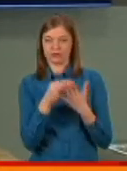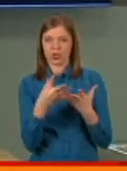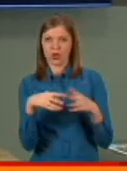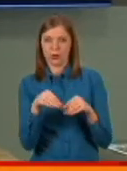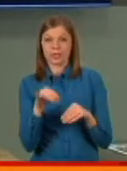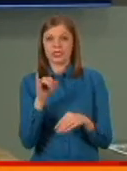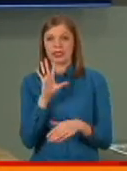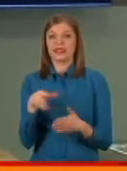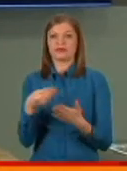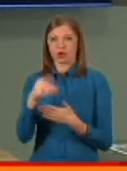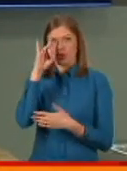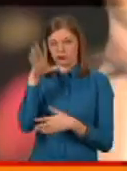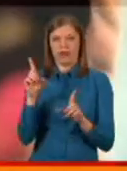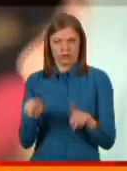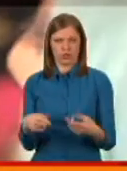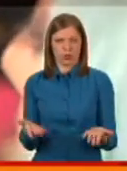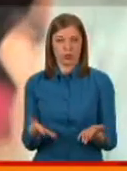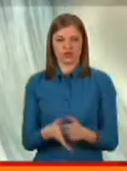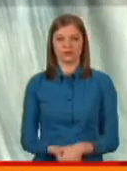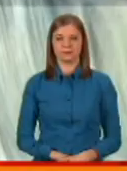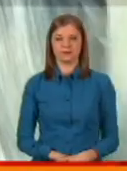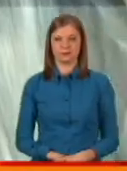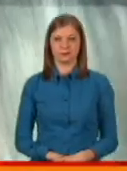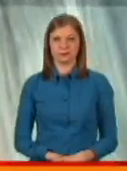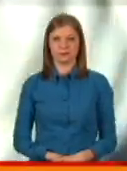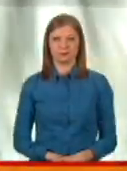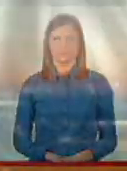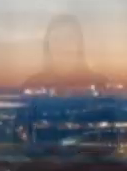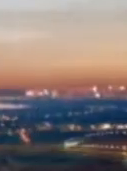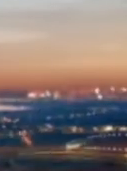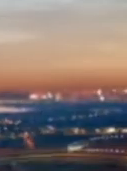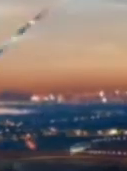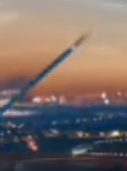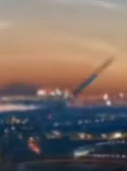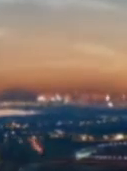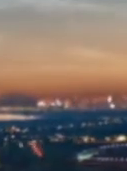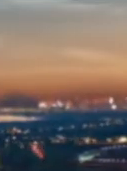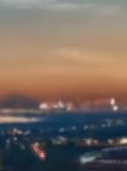але і своєю славою також. Володимир Чекурда, програма «Вікна», СТБ.